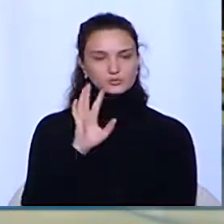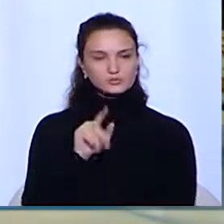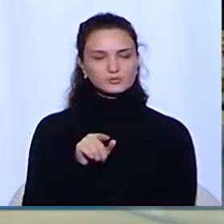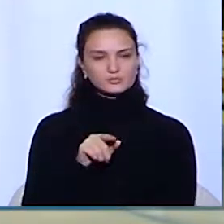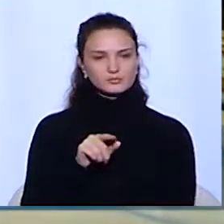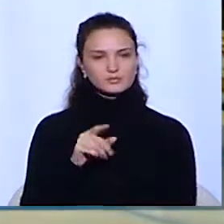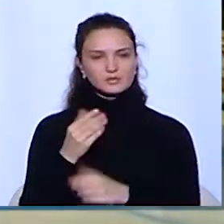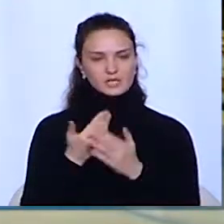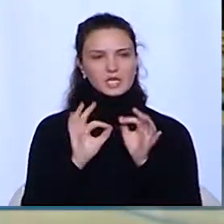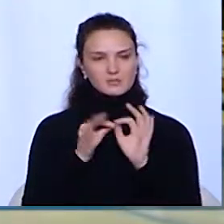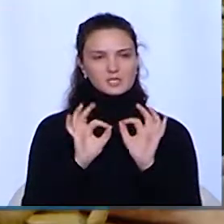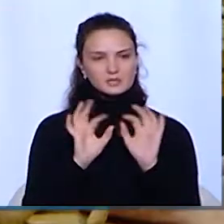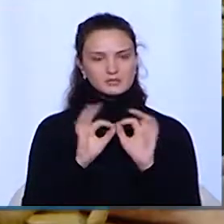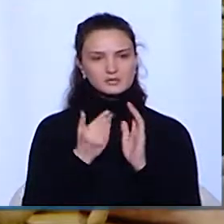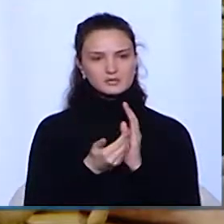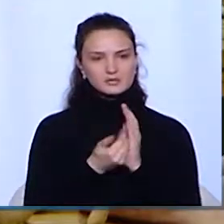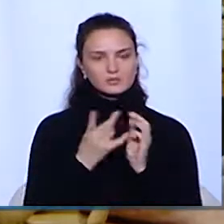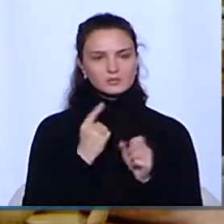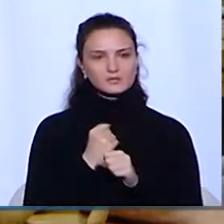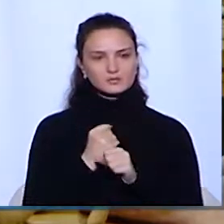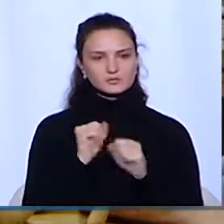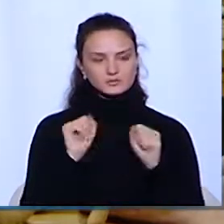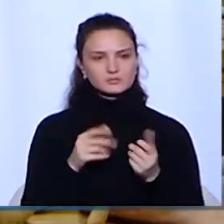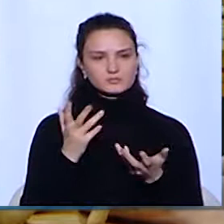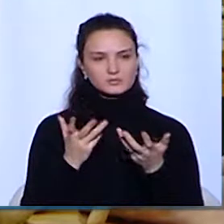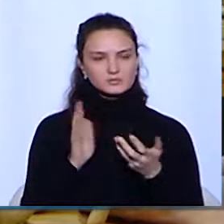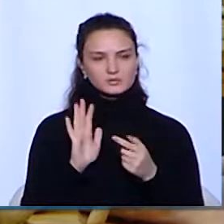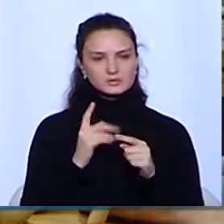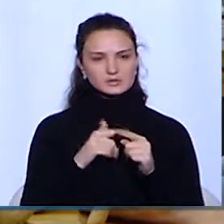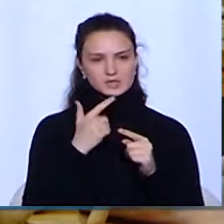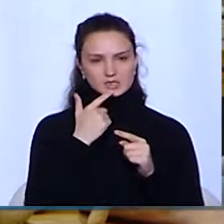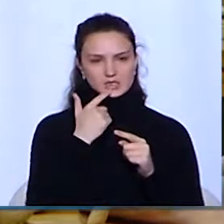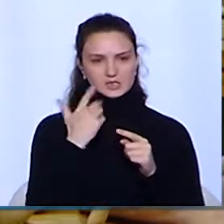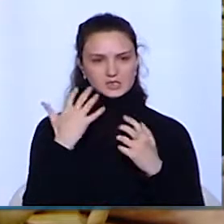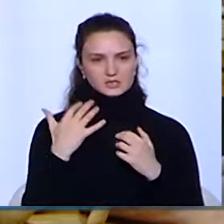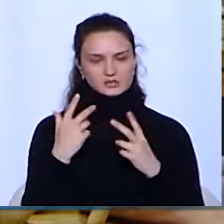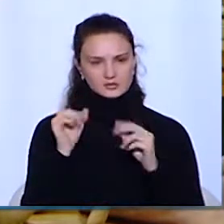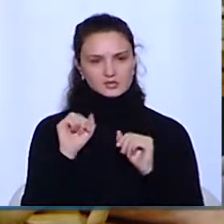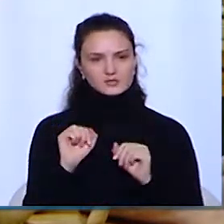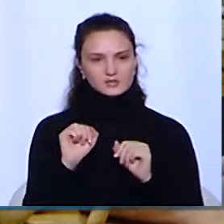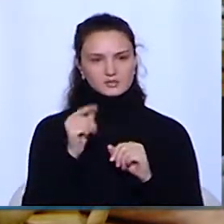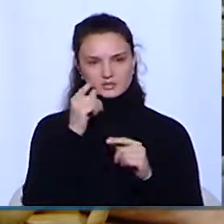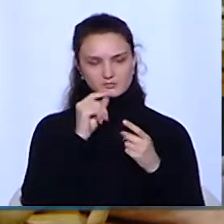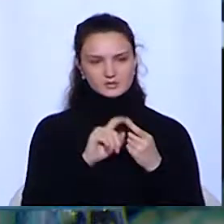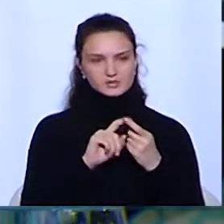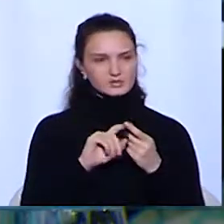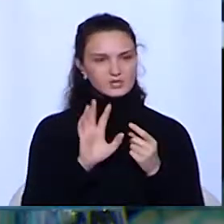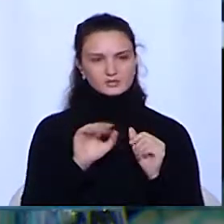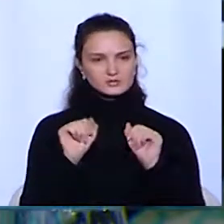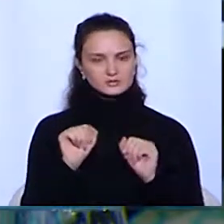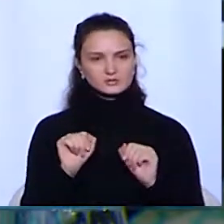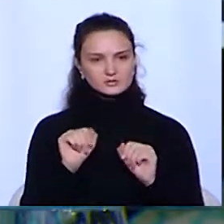და დაგვჭირდებოდა, მაგრამ ეს განმარტება უნდა გავაკეთოთ, შეიძლება თუ რა წითელასაც რა დაიცოს გრიპისაგან. არა, რა თქმა უნდა, არ